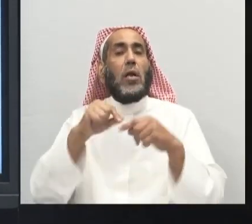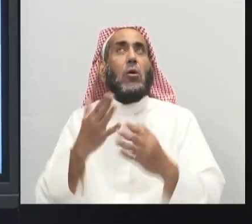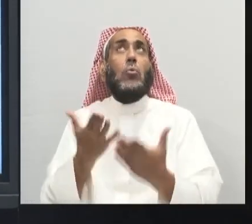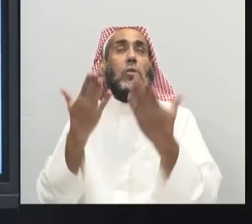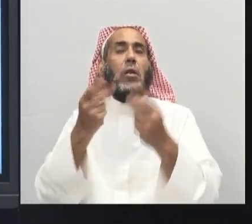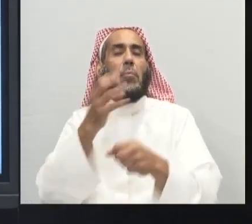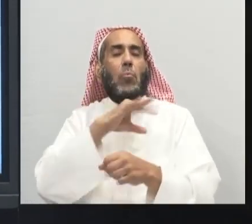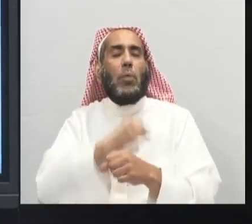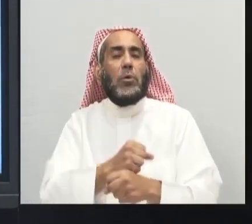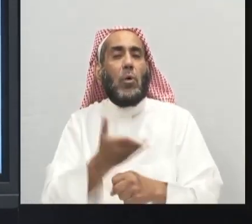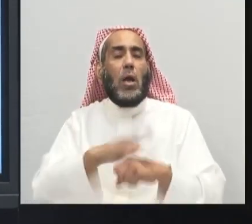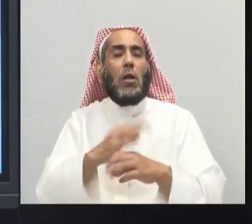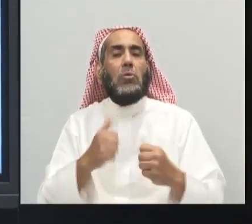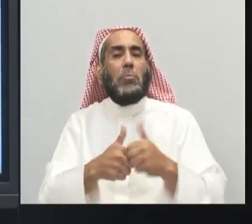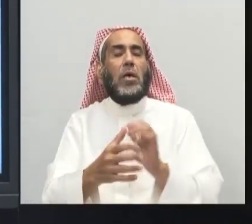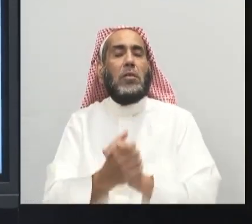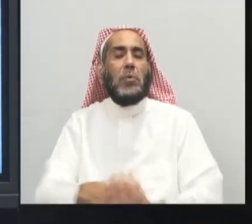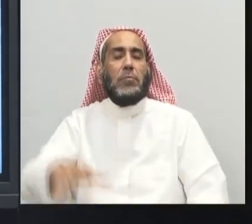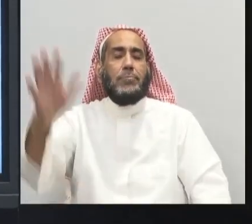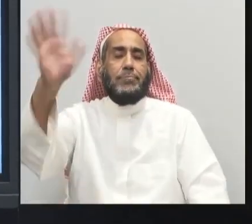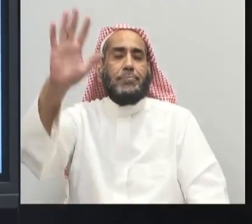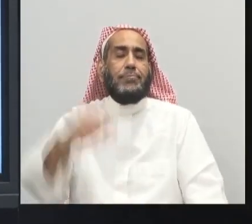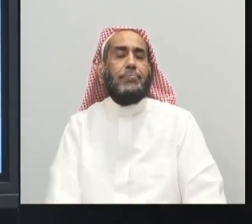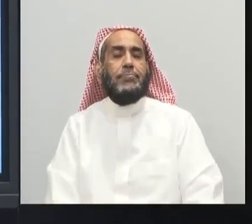الله على نبينا محمد واله وصحبه اجمعين